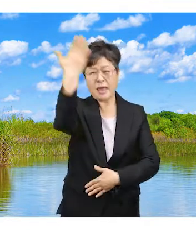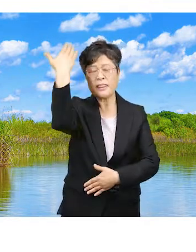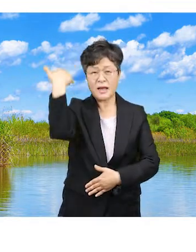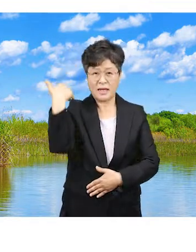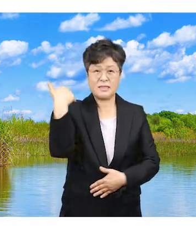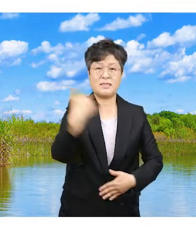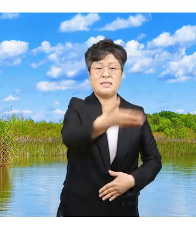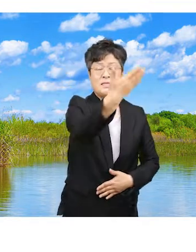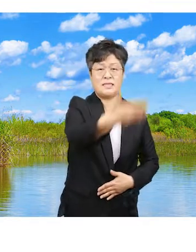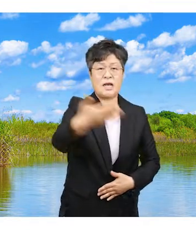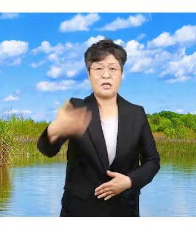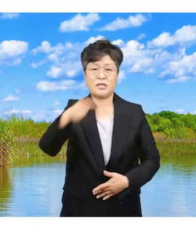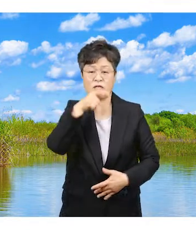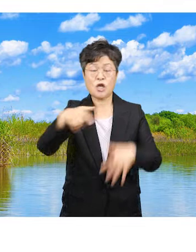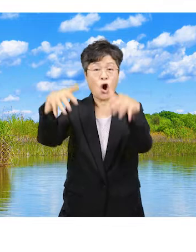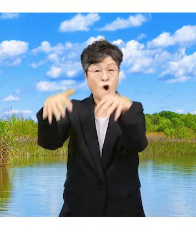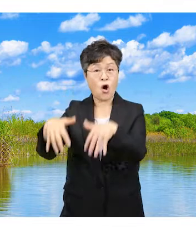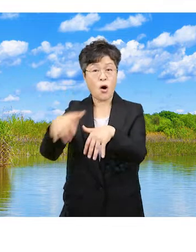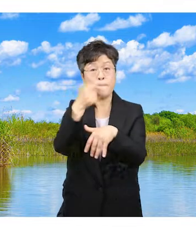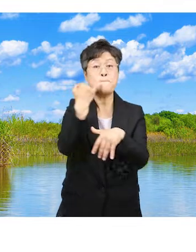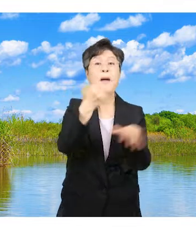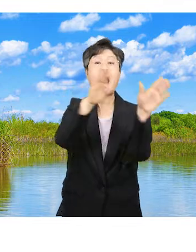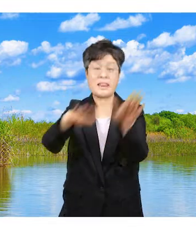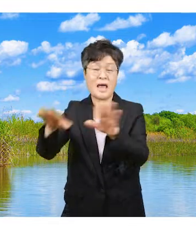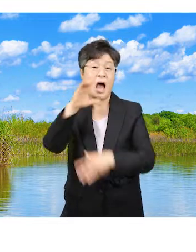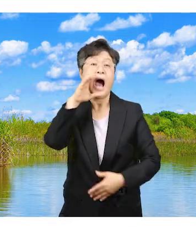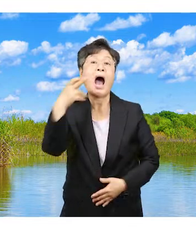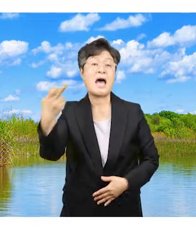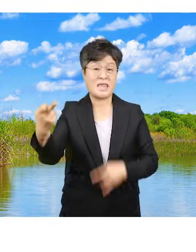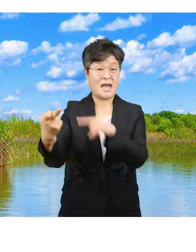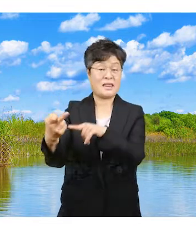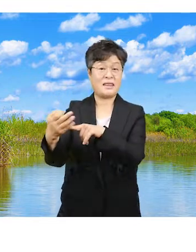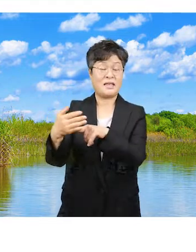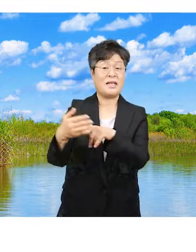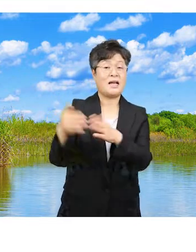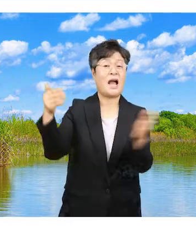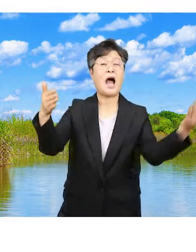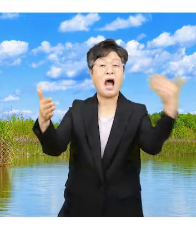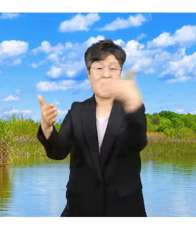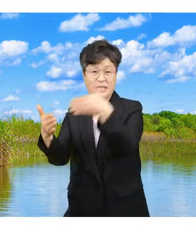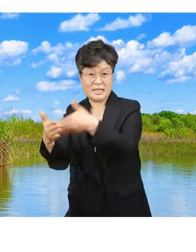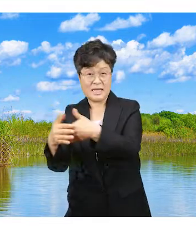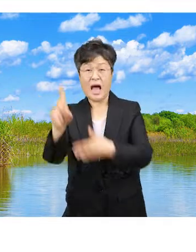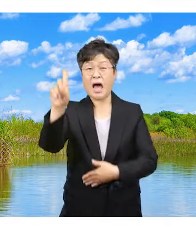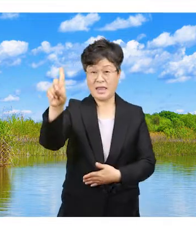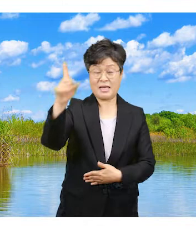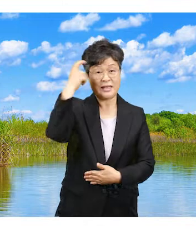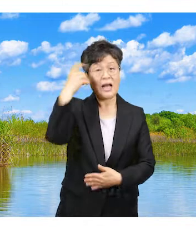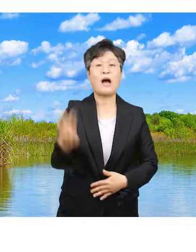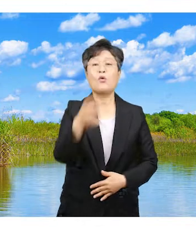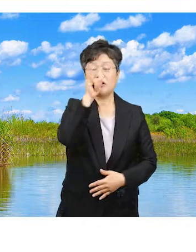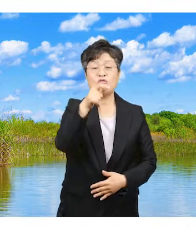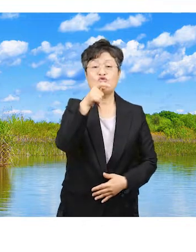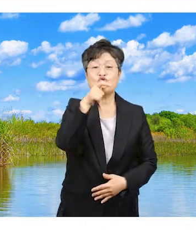황구지천으로 흘러서 서해 아산만까지 내려가는 이 천을 다 하나의 천으로, 그러니까 수원천도